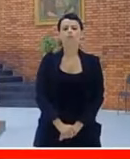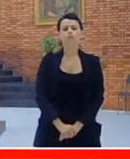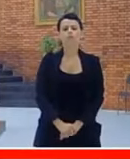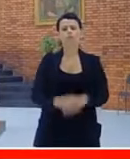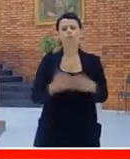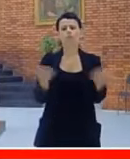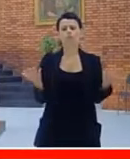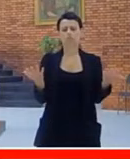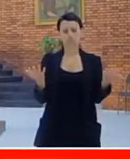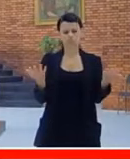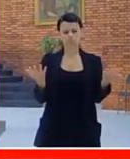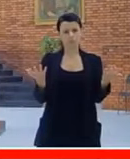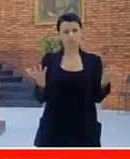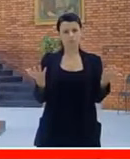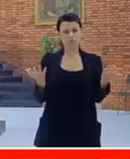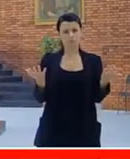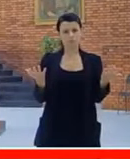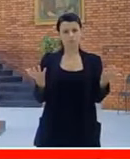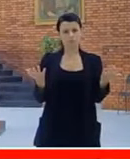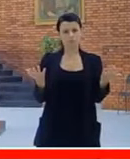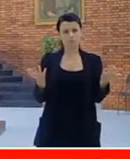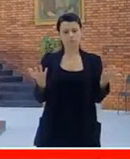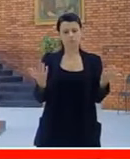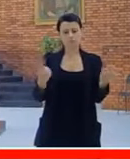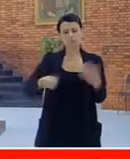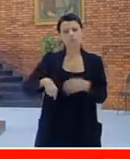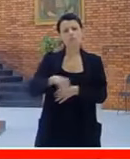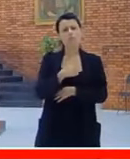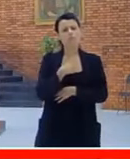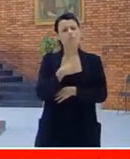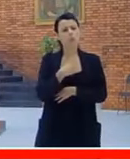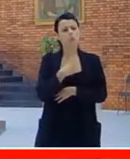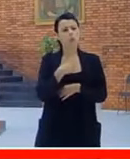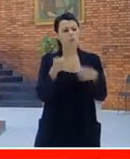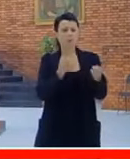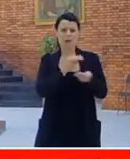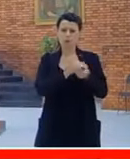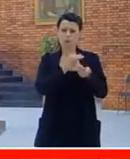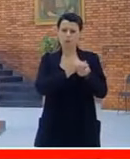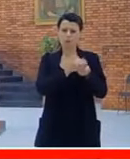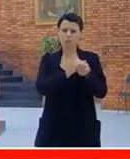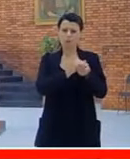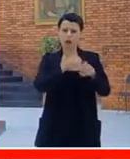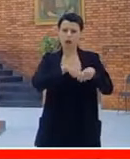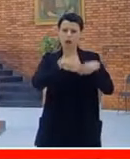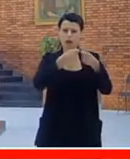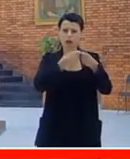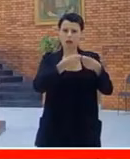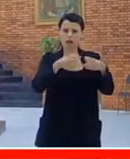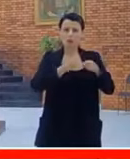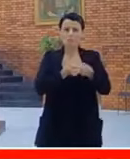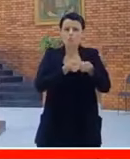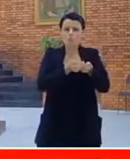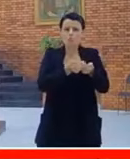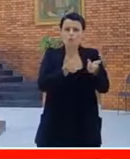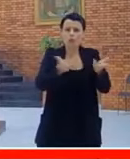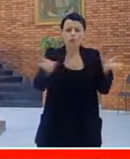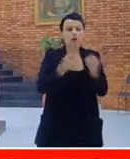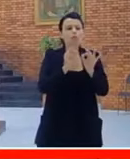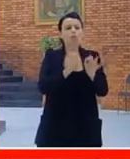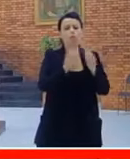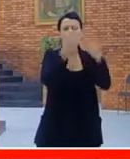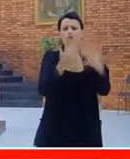Ci troviamo dopo il segno della moltiplicazione dei pani, dove Gesù ha sfamato la folla partendo da